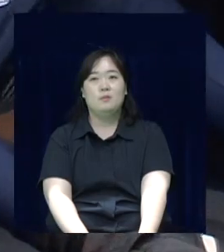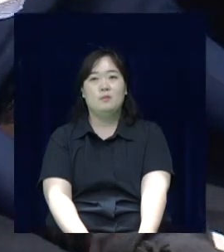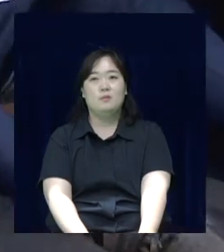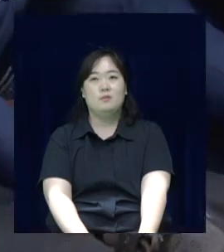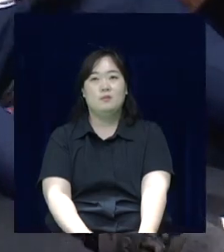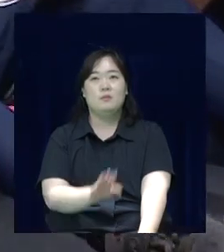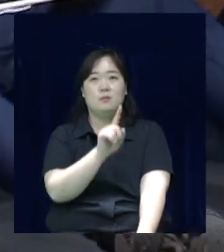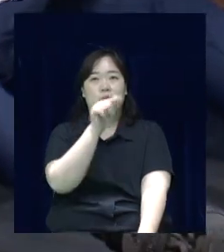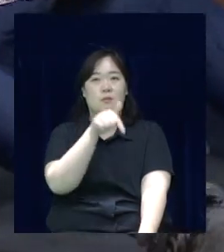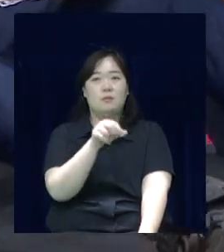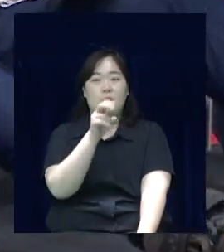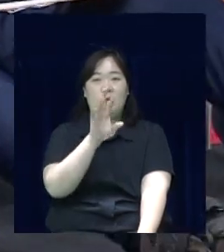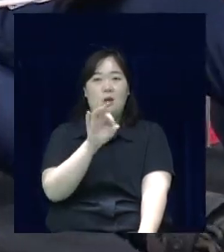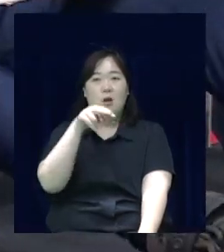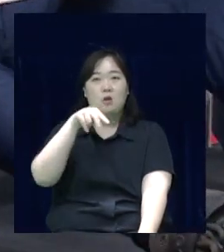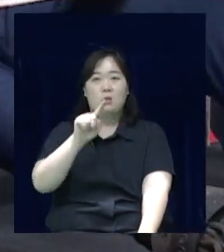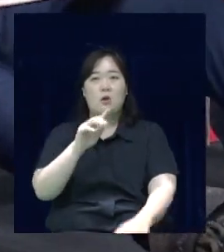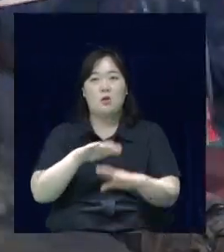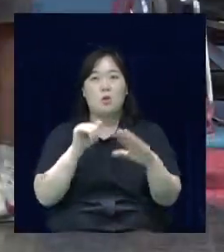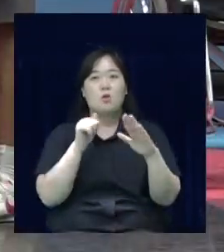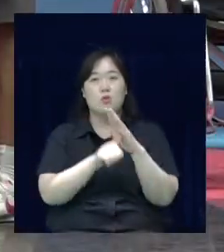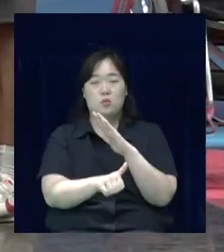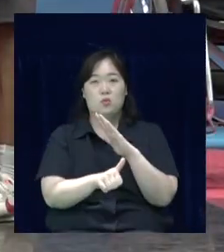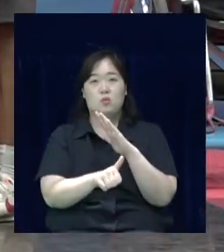박영서 선수의